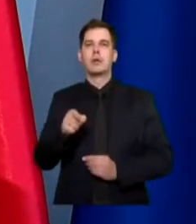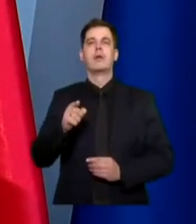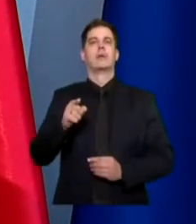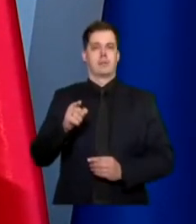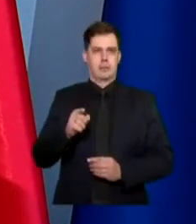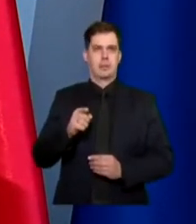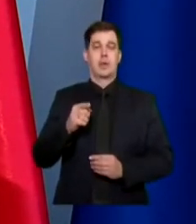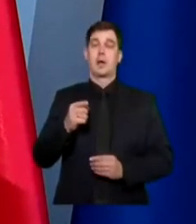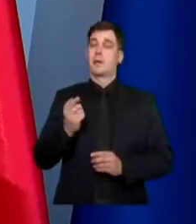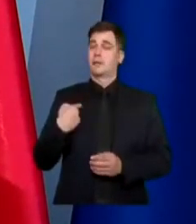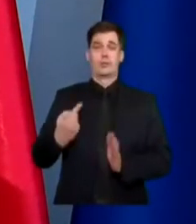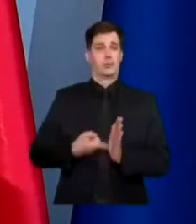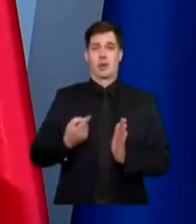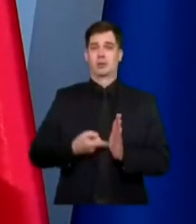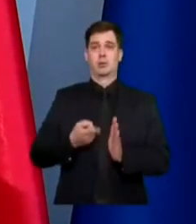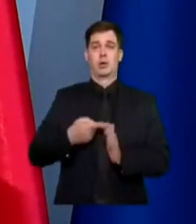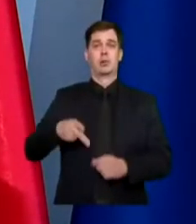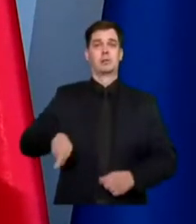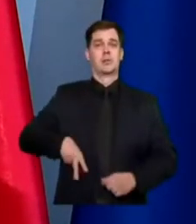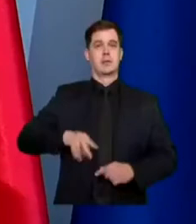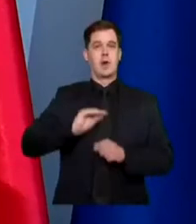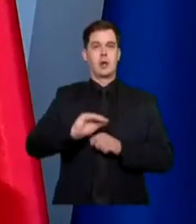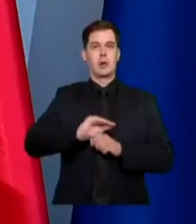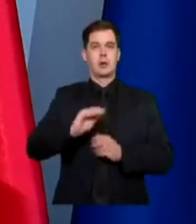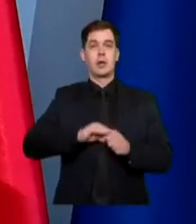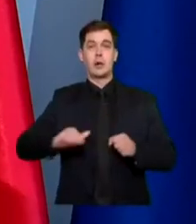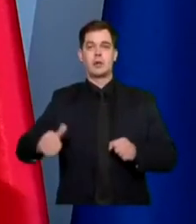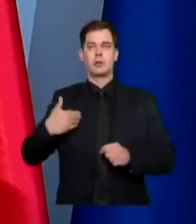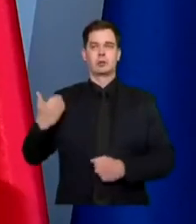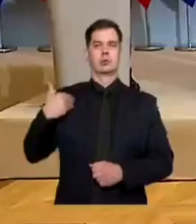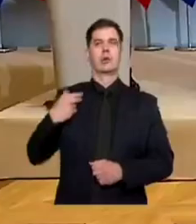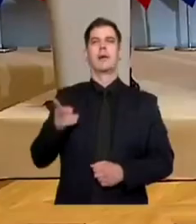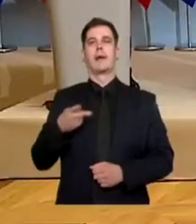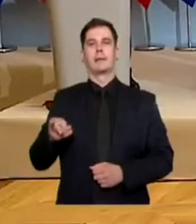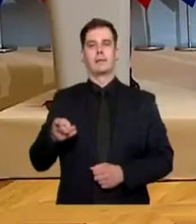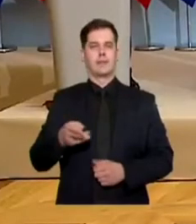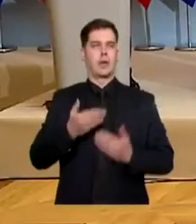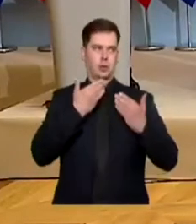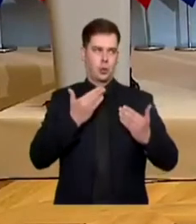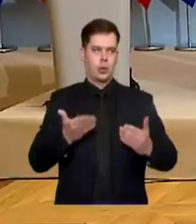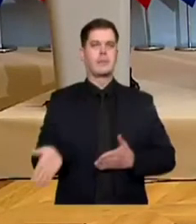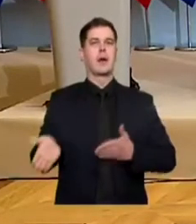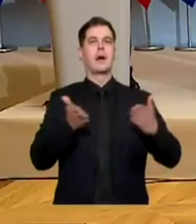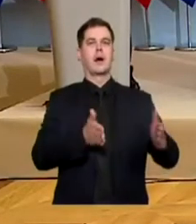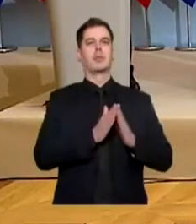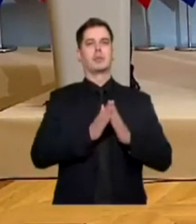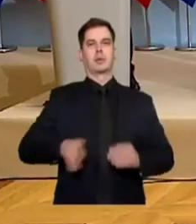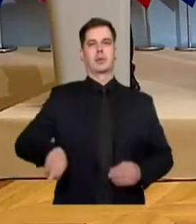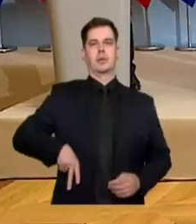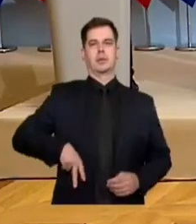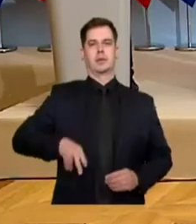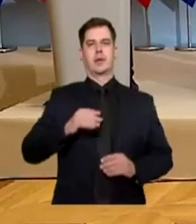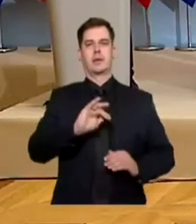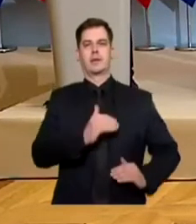postulat, który bardzo często także do Ministerstwa Edukacji trafia. Dziękuję bardzo, panie ministrze. Bardzo proszę o zabranie głosu ministra nauki i